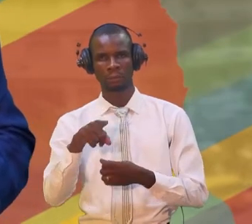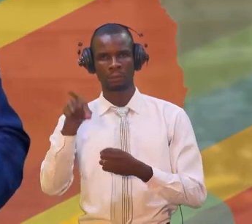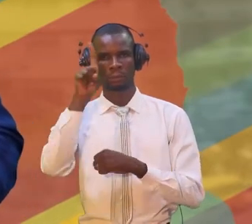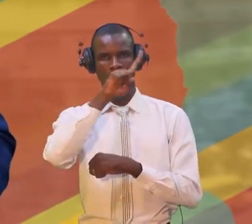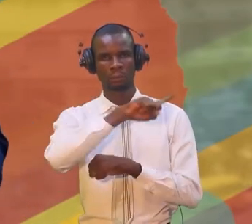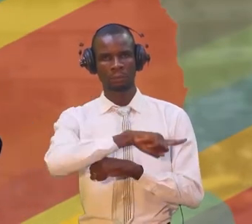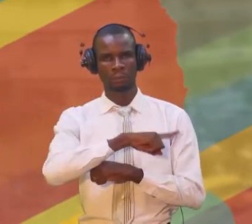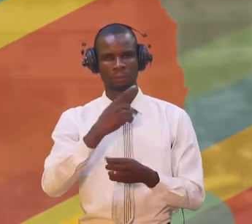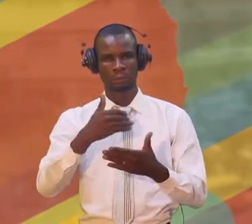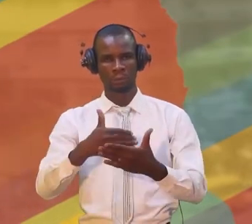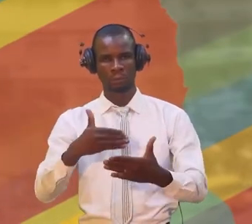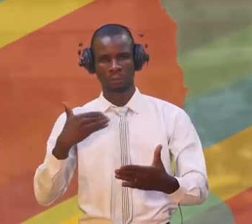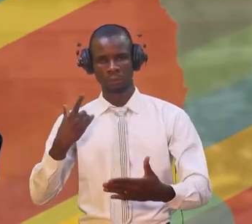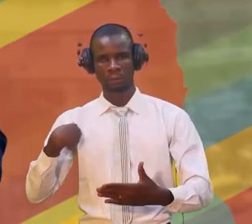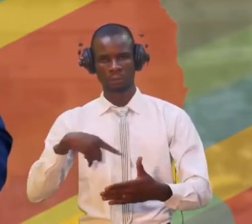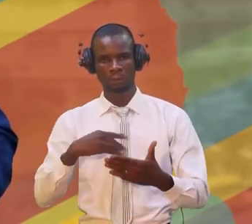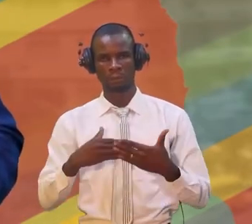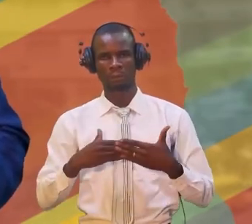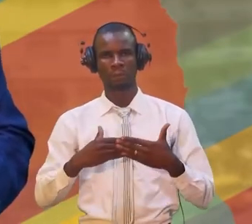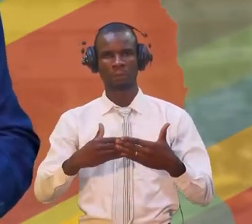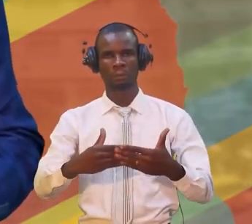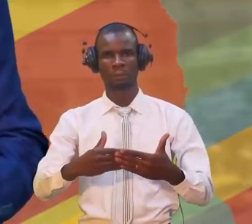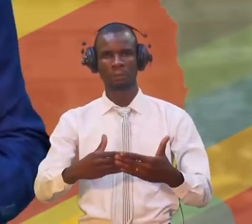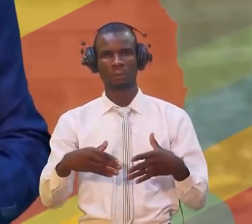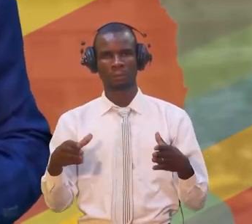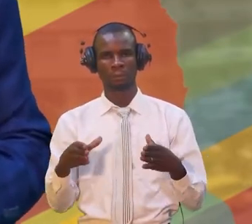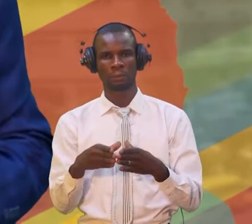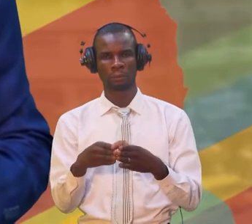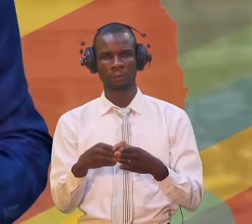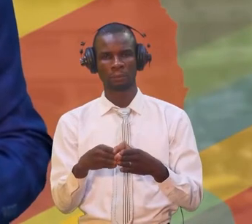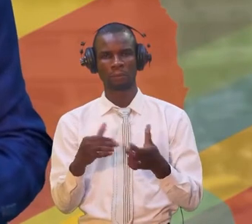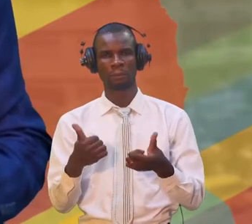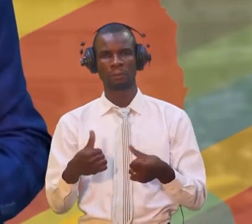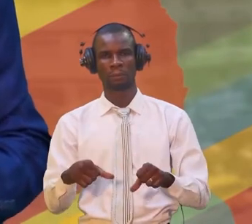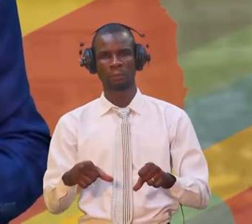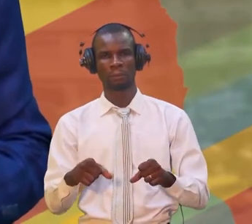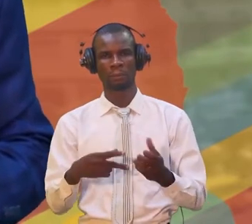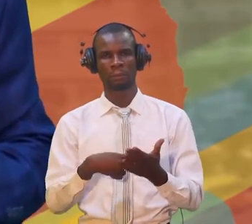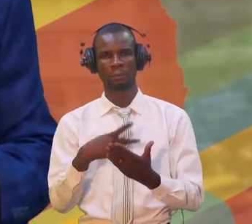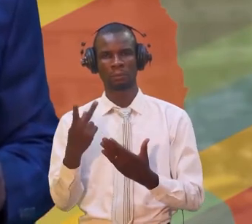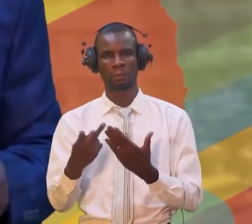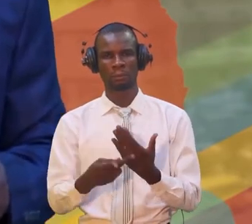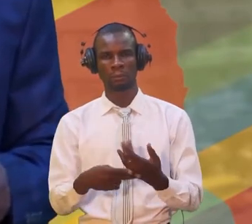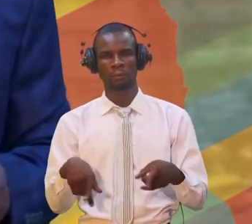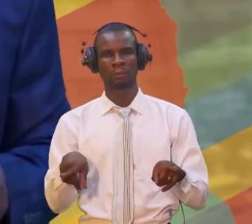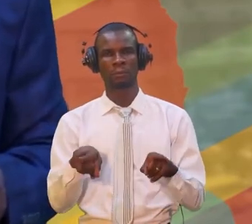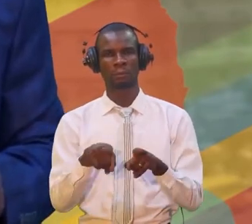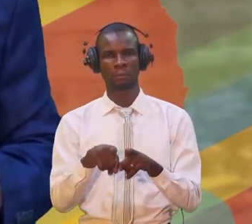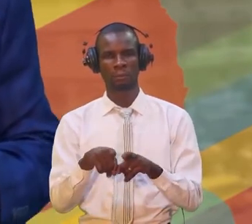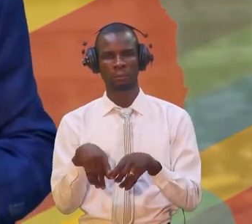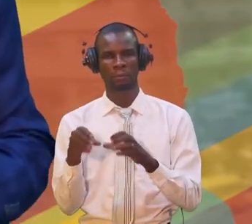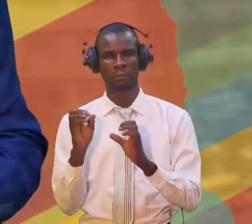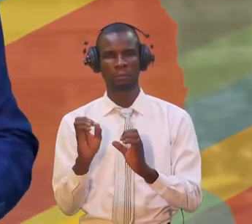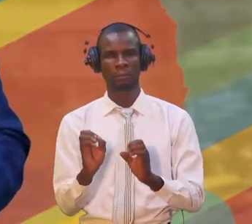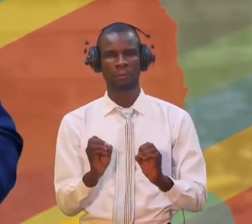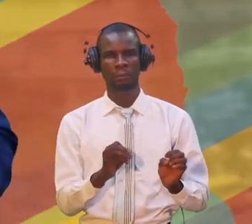Tutasoma pia maswali ya siku ya leo na ndipo tutaendelea na taratibu yetu kama kawaida.